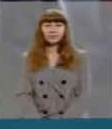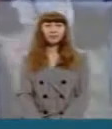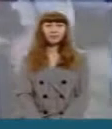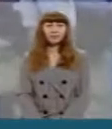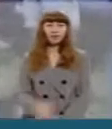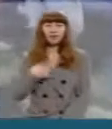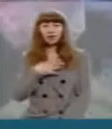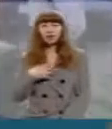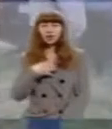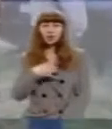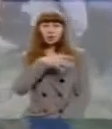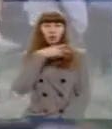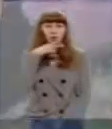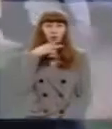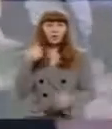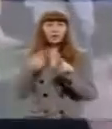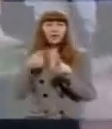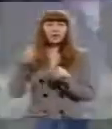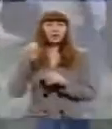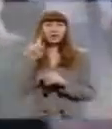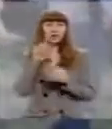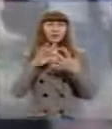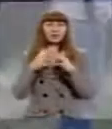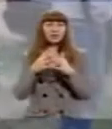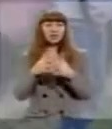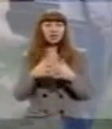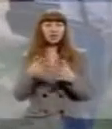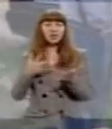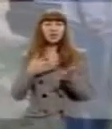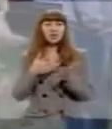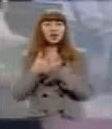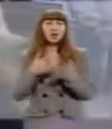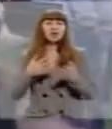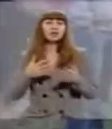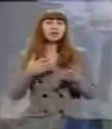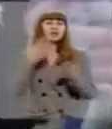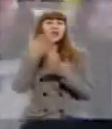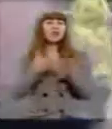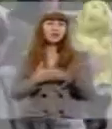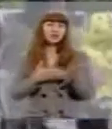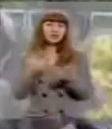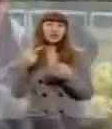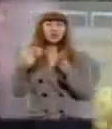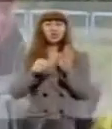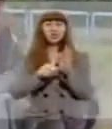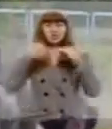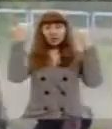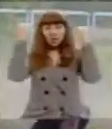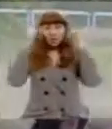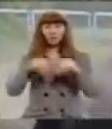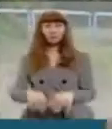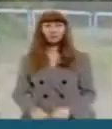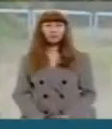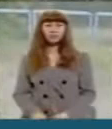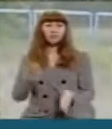түсінбей дал. Үшінші келгенде айтып отыр. Біз енді келеміз, карантин етеміз деп, егер де тағы ауру демейді, сомнительный